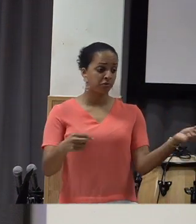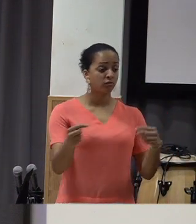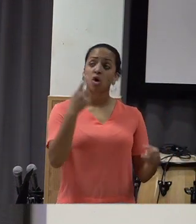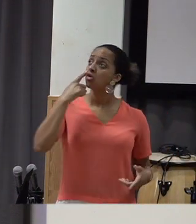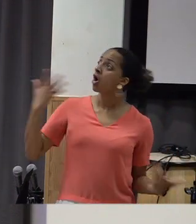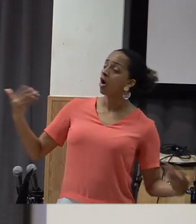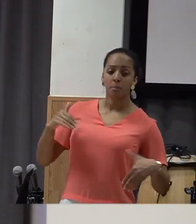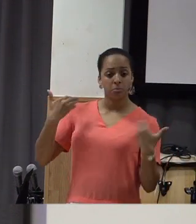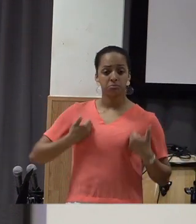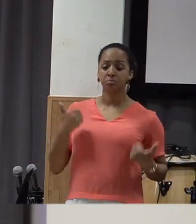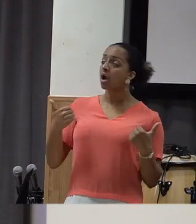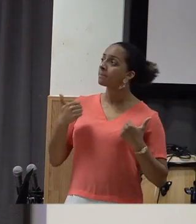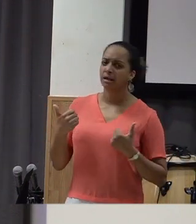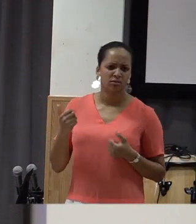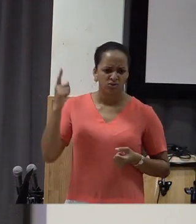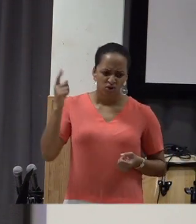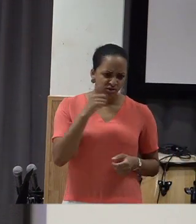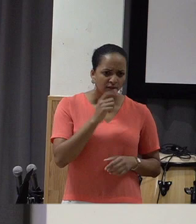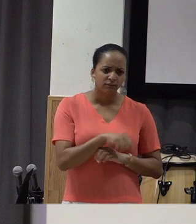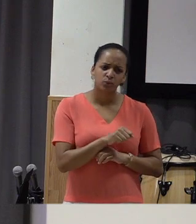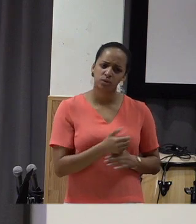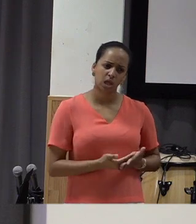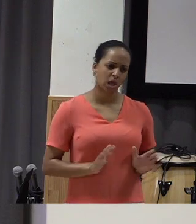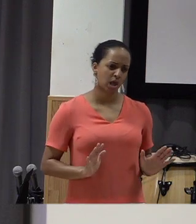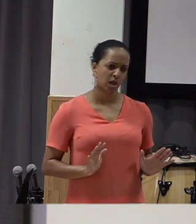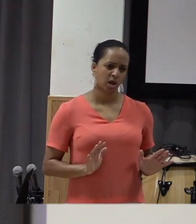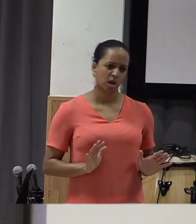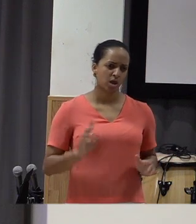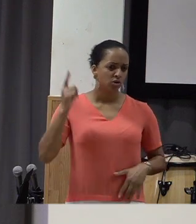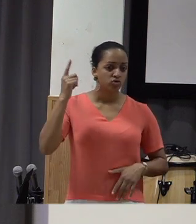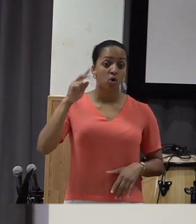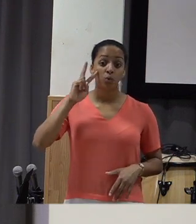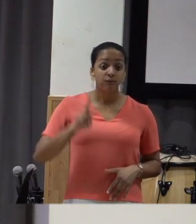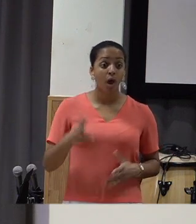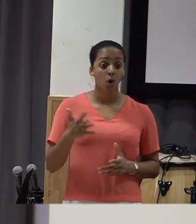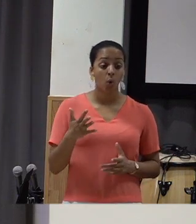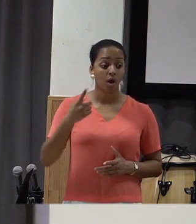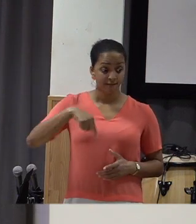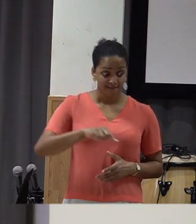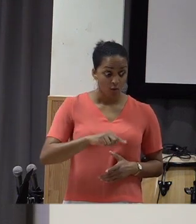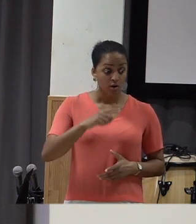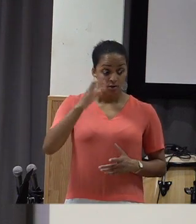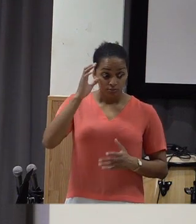ceci, devant Dieu, c'est irrecevable. La seule chose que Dieu reçoit, c'est le sang de son Fils. Amen.